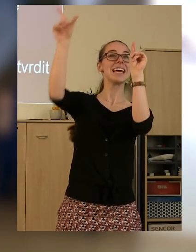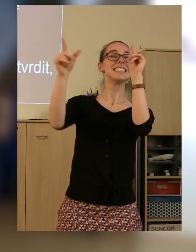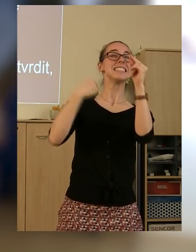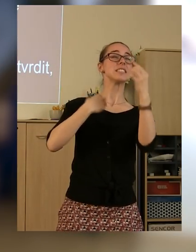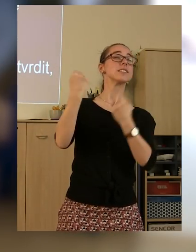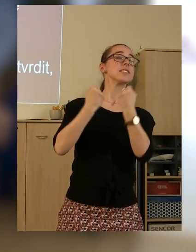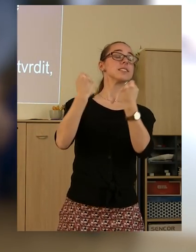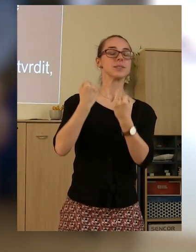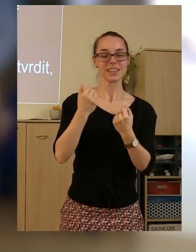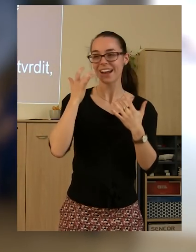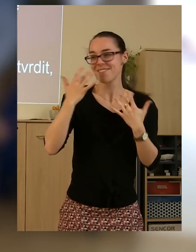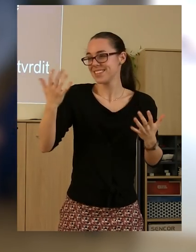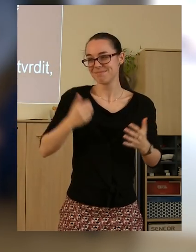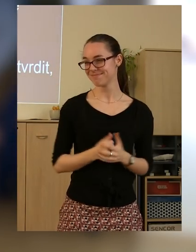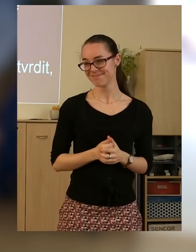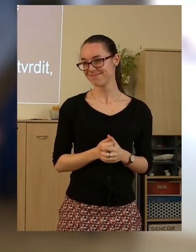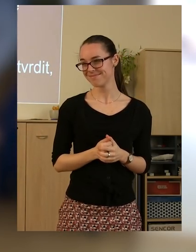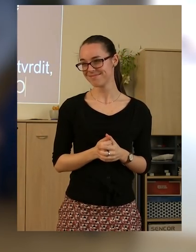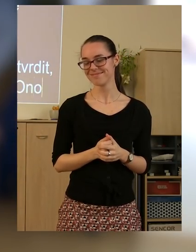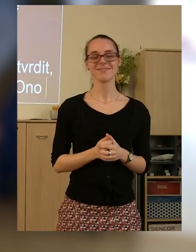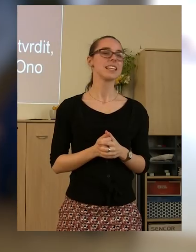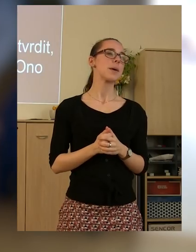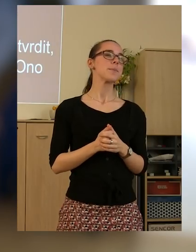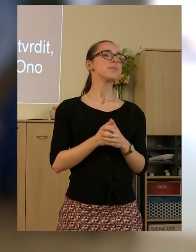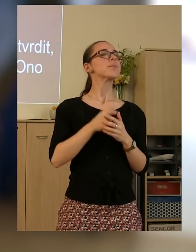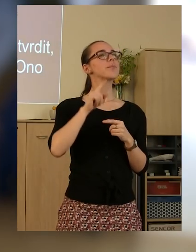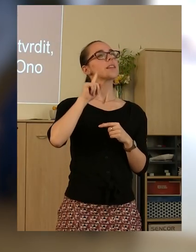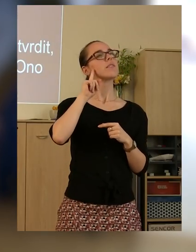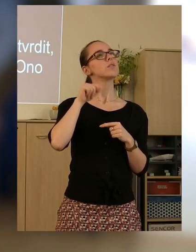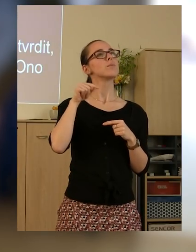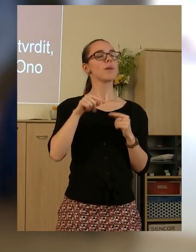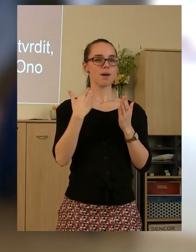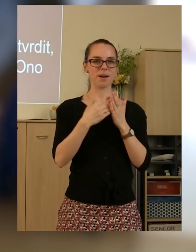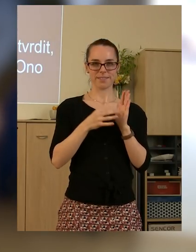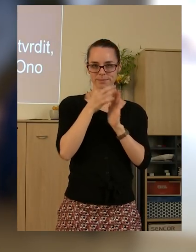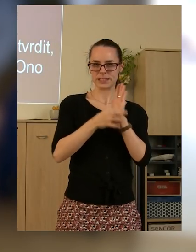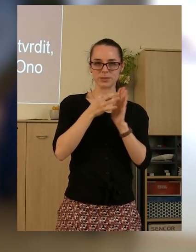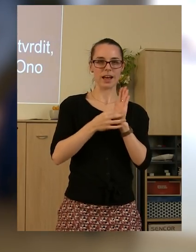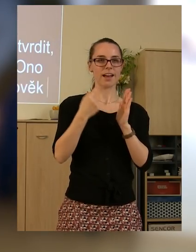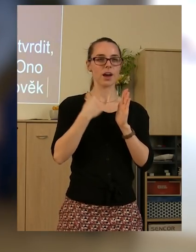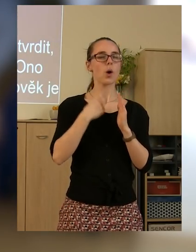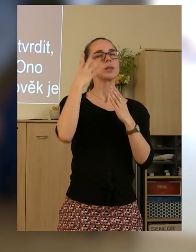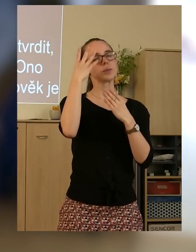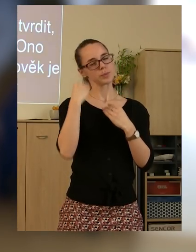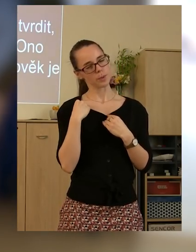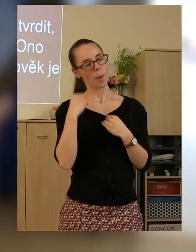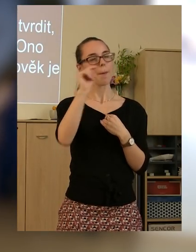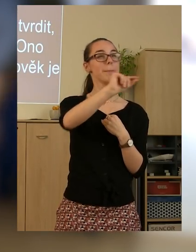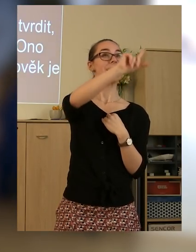nesmírně zajímavý, že v tu chvíli, kdy člověk je takzvaně náměsíčnej,